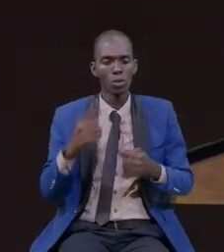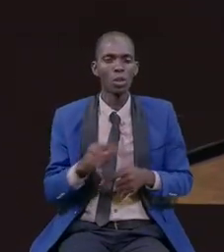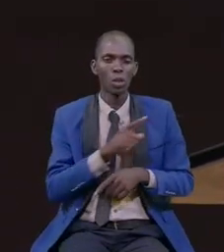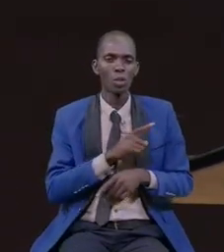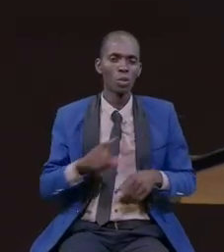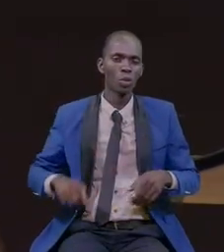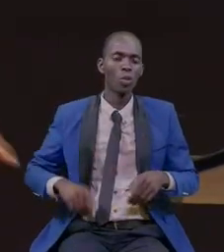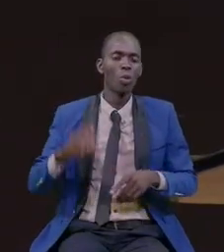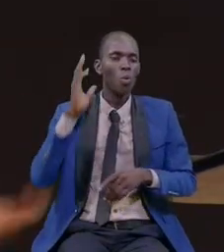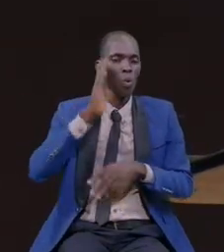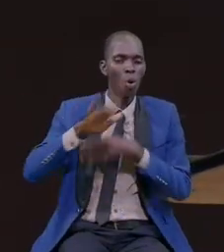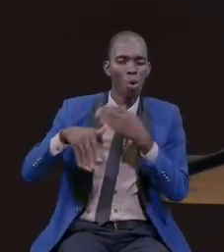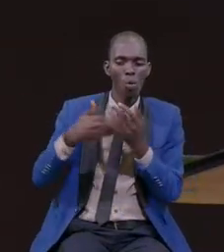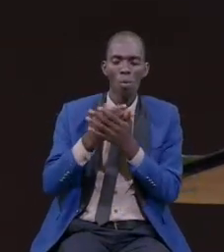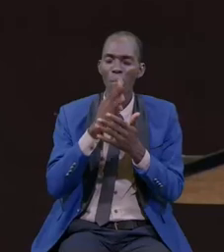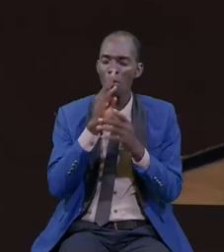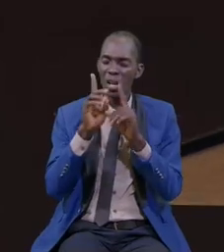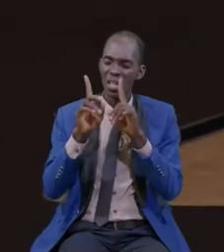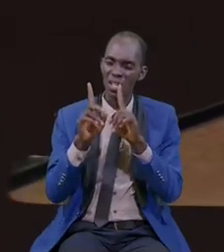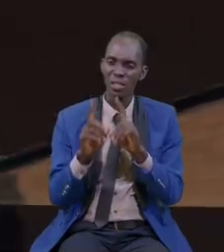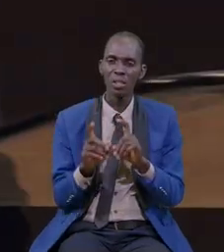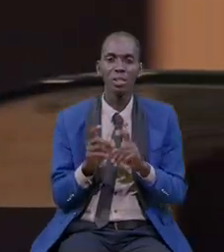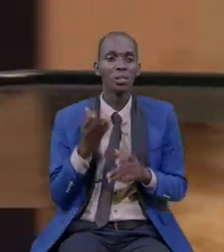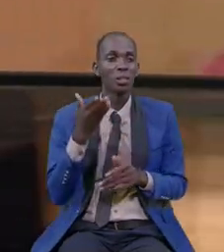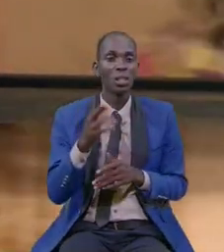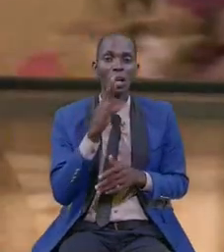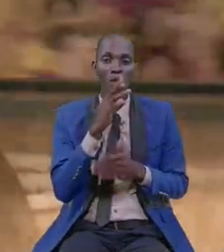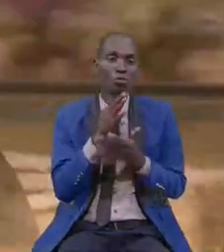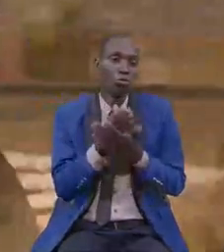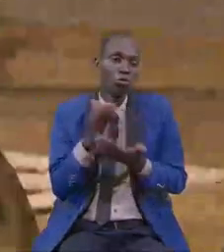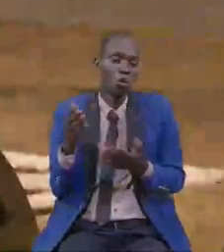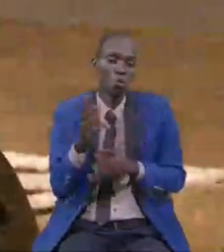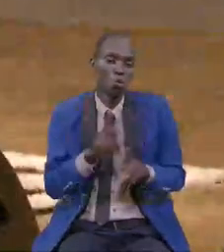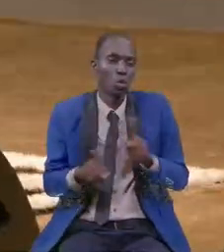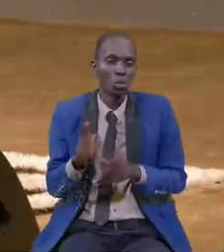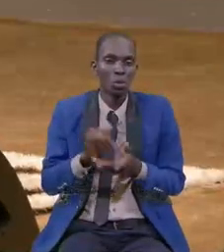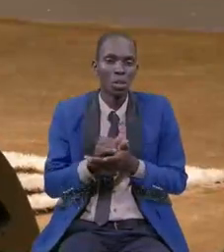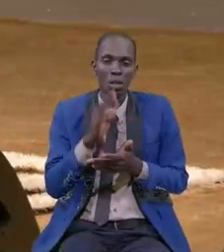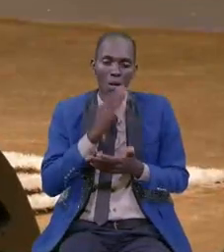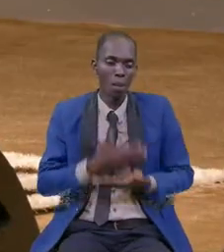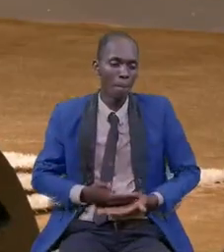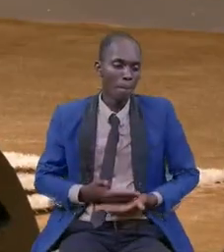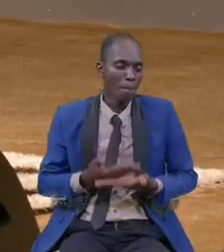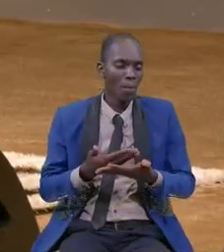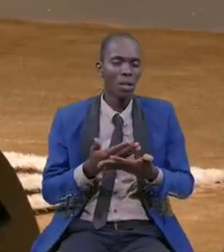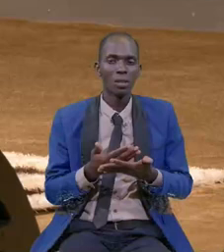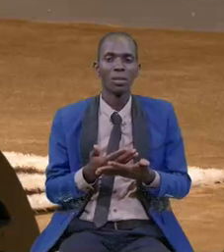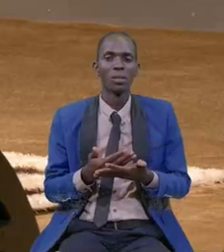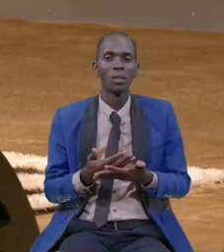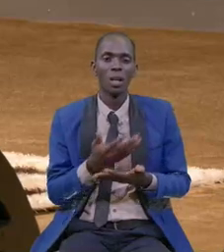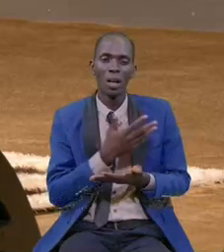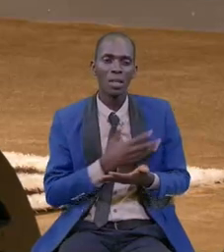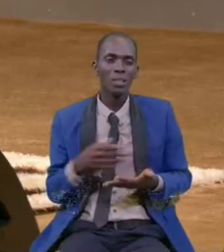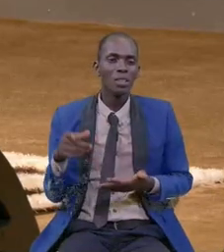Dieu sera testé il y a des gens qui traversent la vie ils veulent seulement aller ils veulent juste